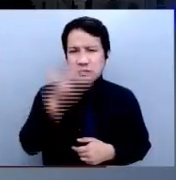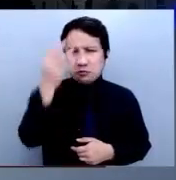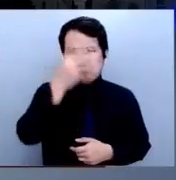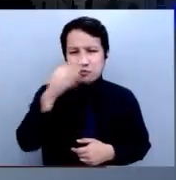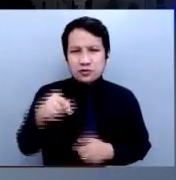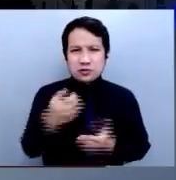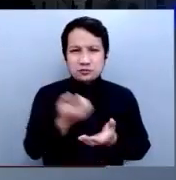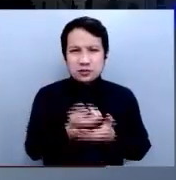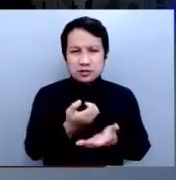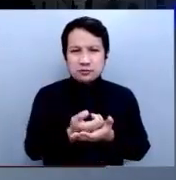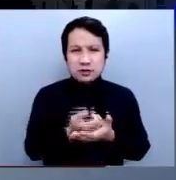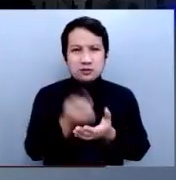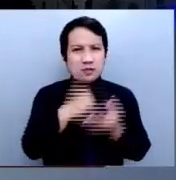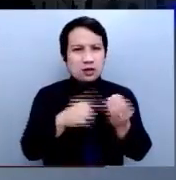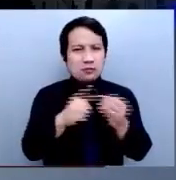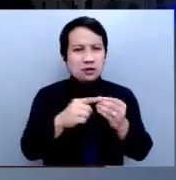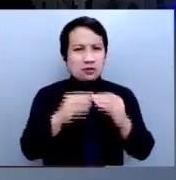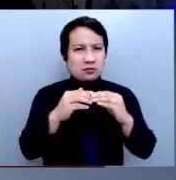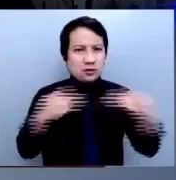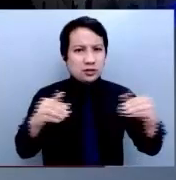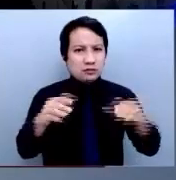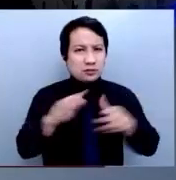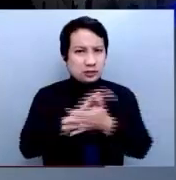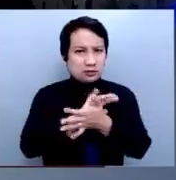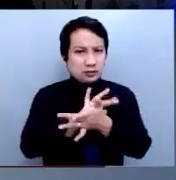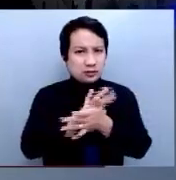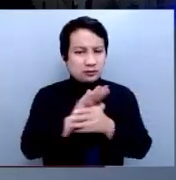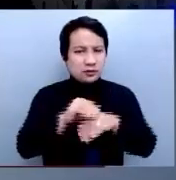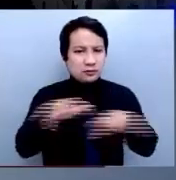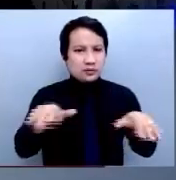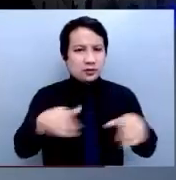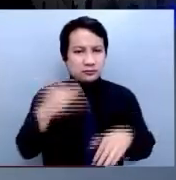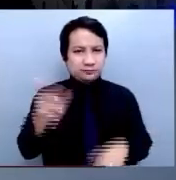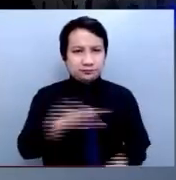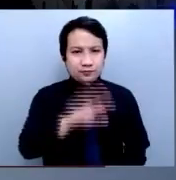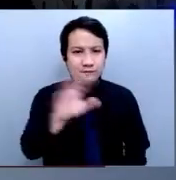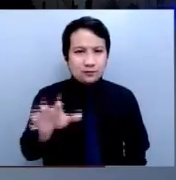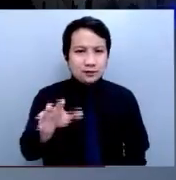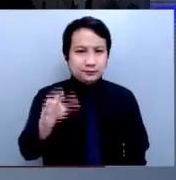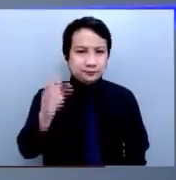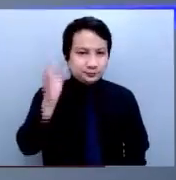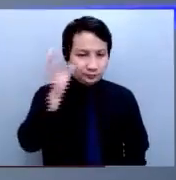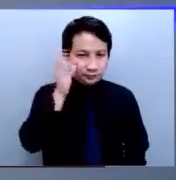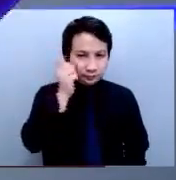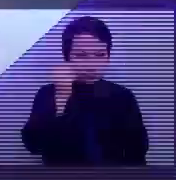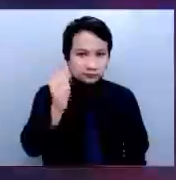ekonomista, lalo't nasa gitna tayo ng pandemya. Nasa frontline ng balitang yan, si Camille Samonte.